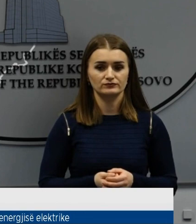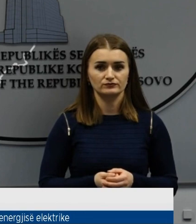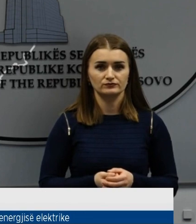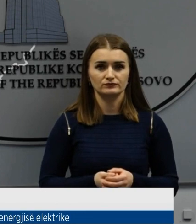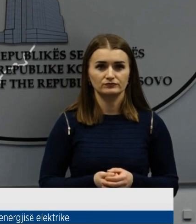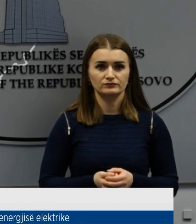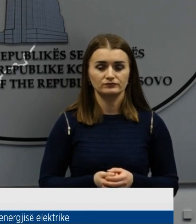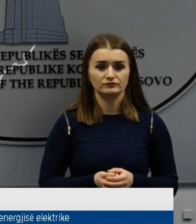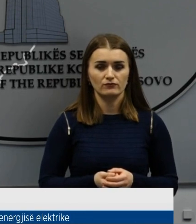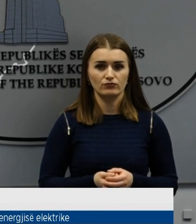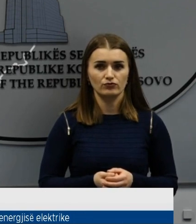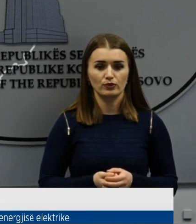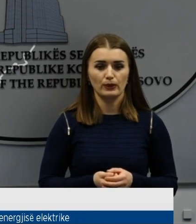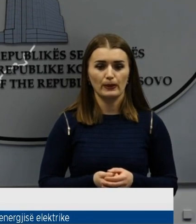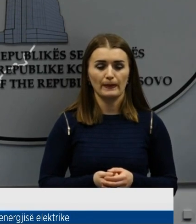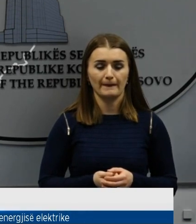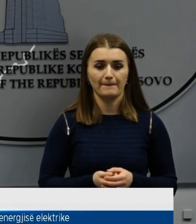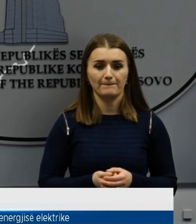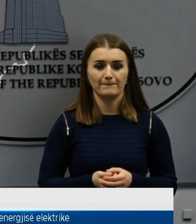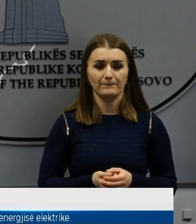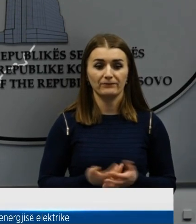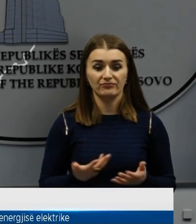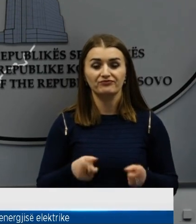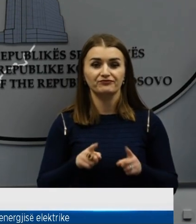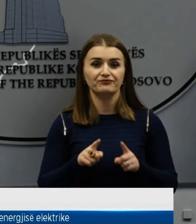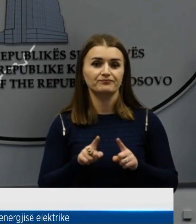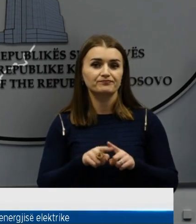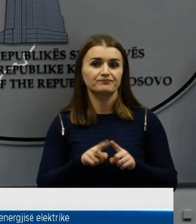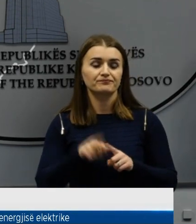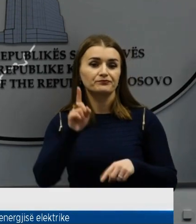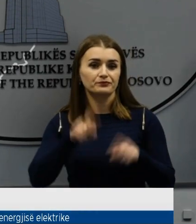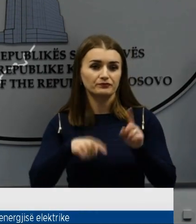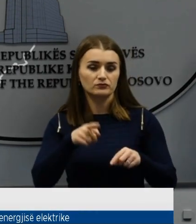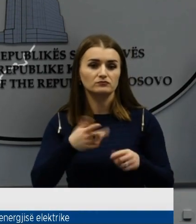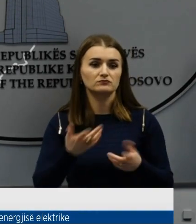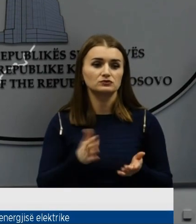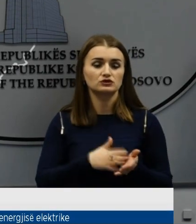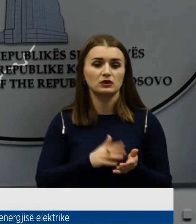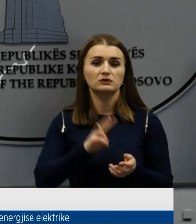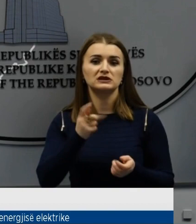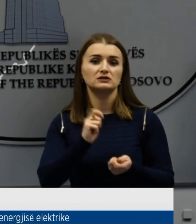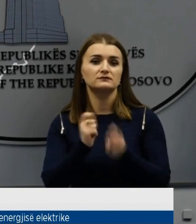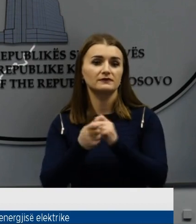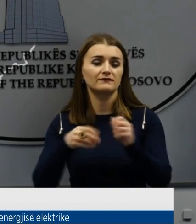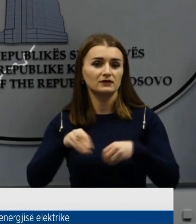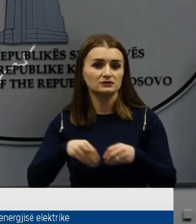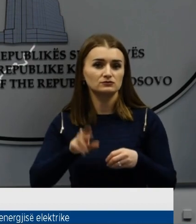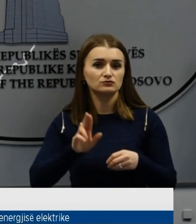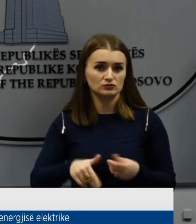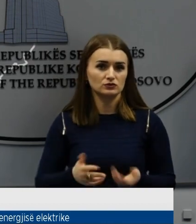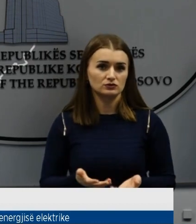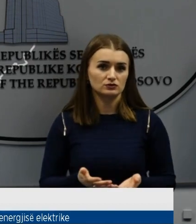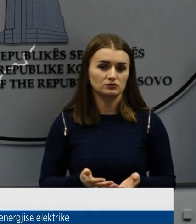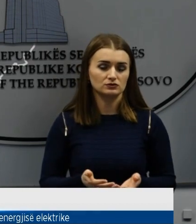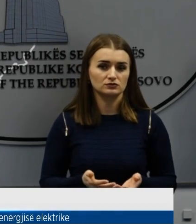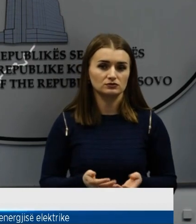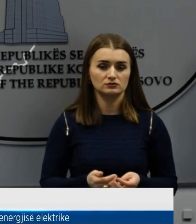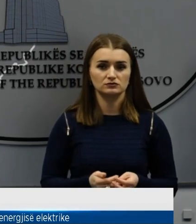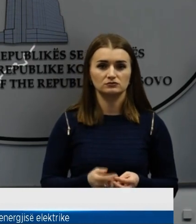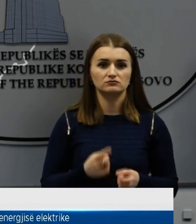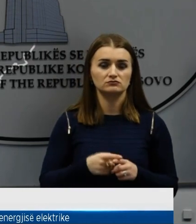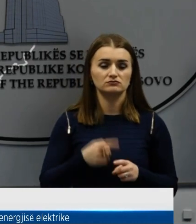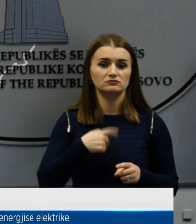ka se cili prej nesh, dikush më shumë e dikush më pak, mund të bëjt diçka në këtë aspekt dhe ne jemi duke kërkuar mirë